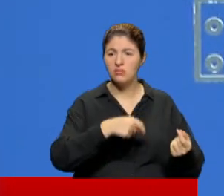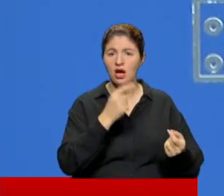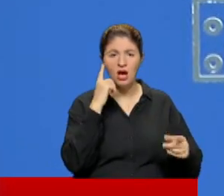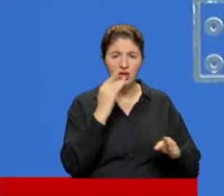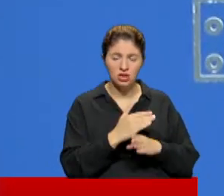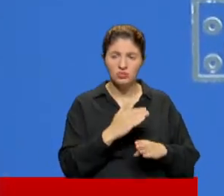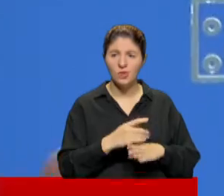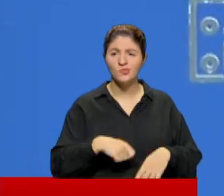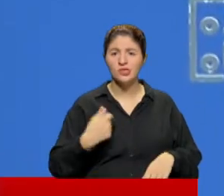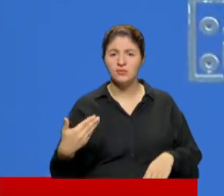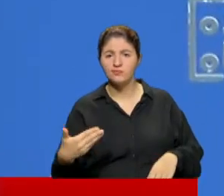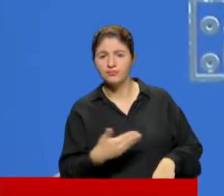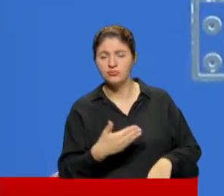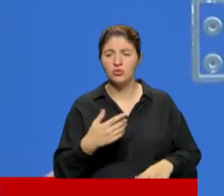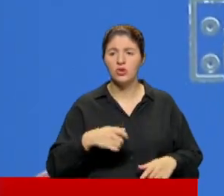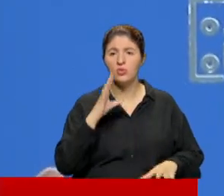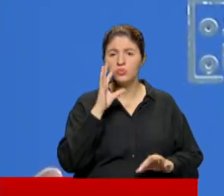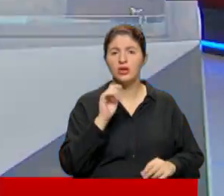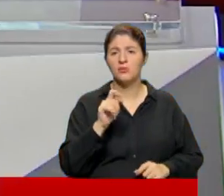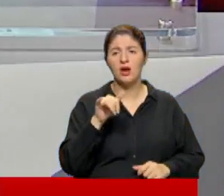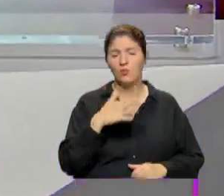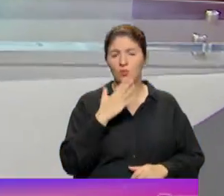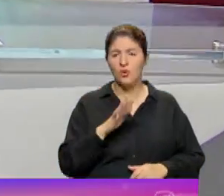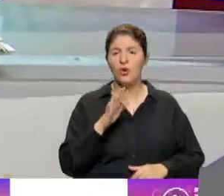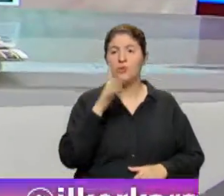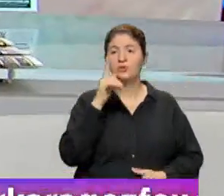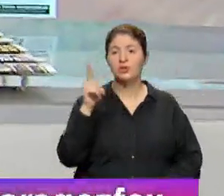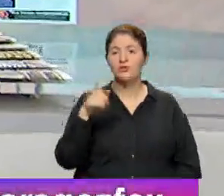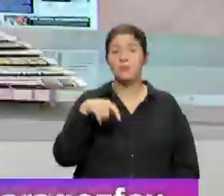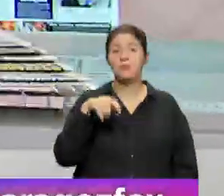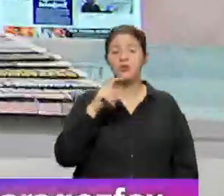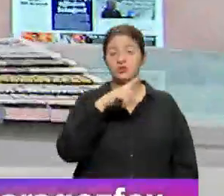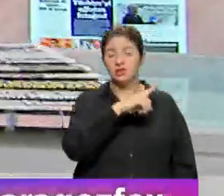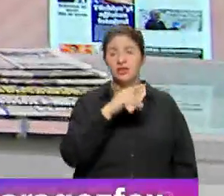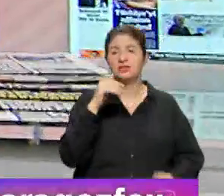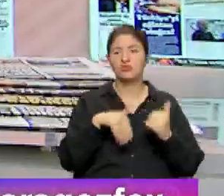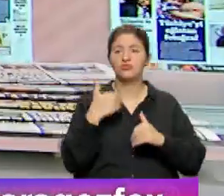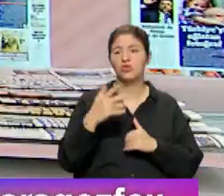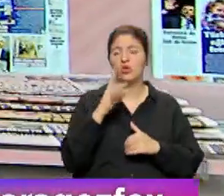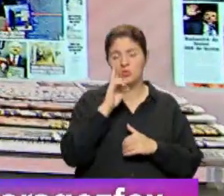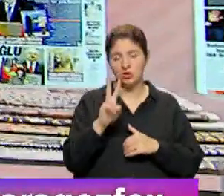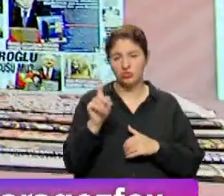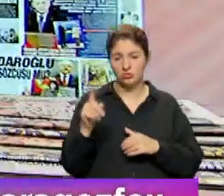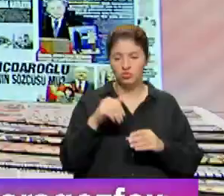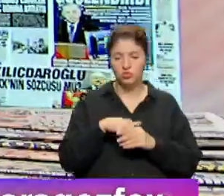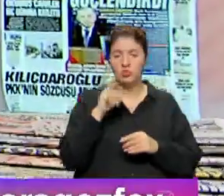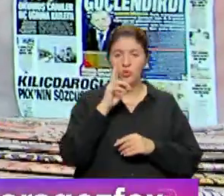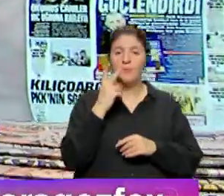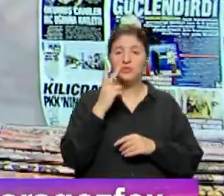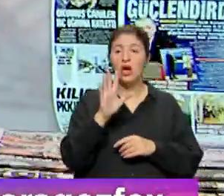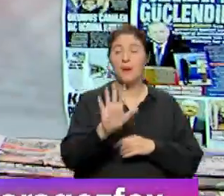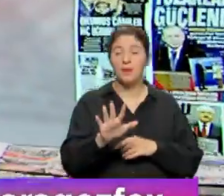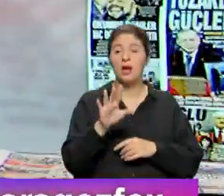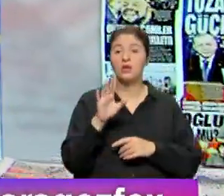anlaşmaya müdahale etme hakkı yoktur Bulgaristan ve Bosna ersekteki seçim sonuçlarına bakacağız hızlı bir şekilde yalnız